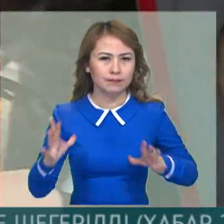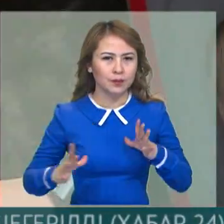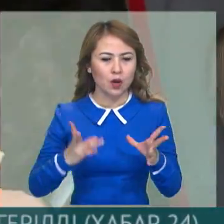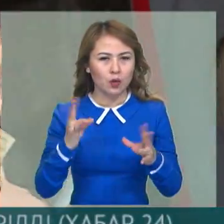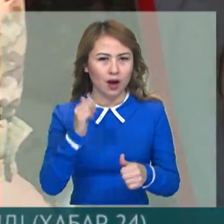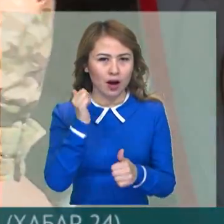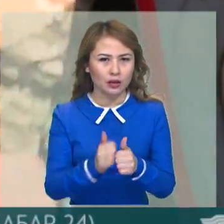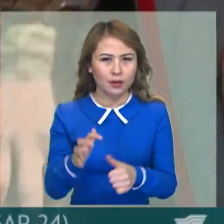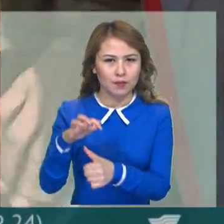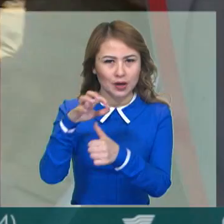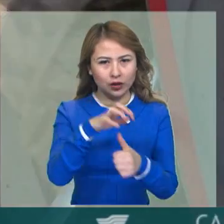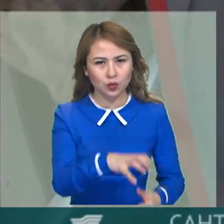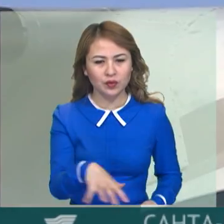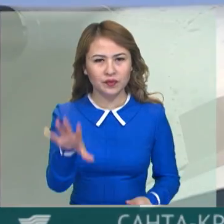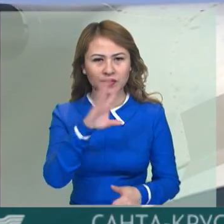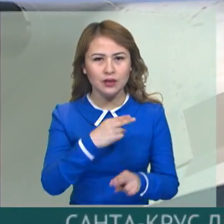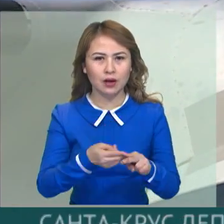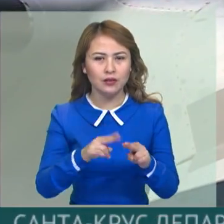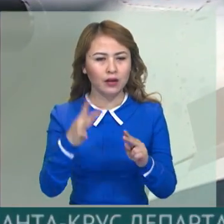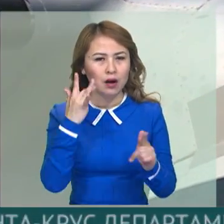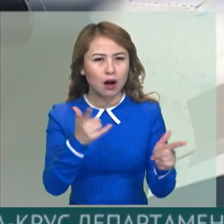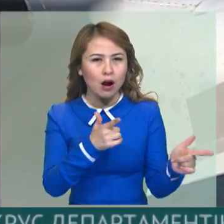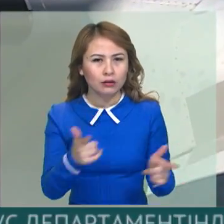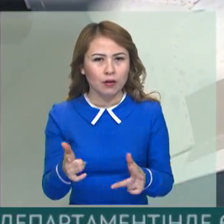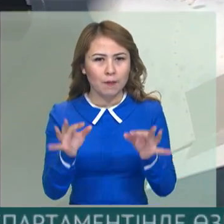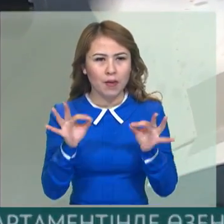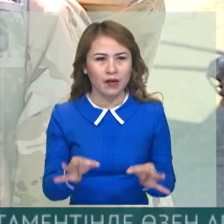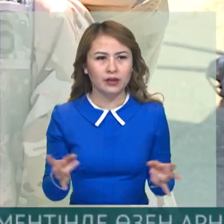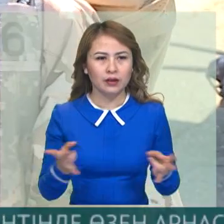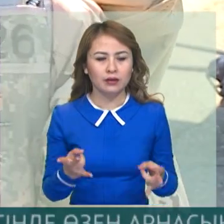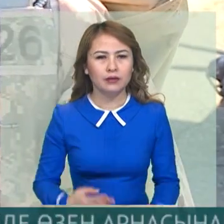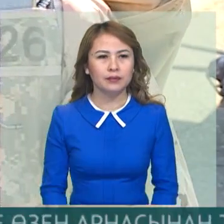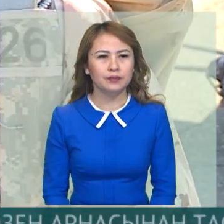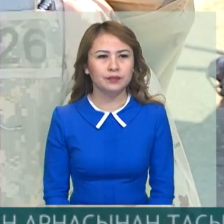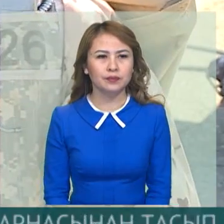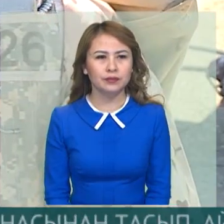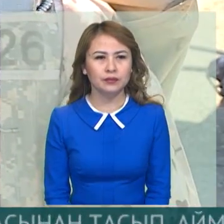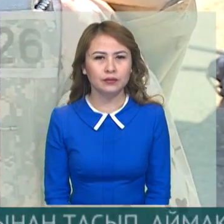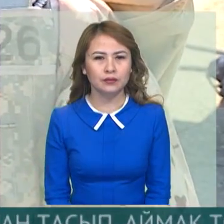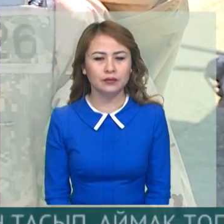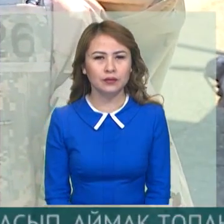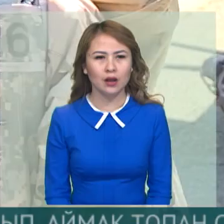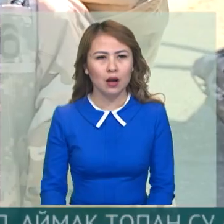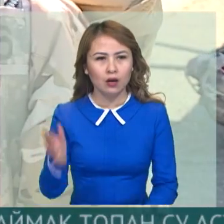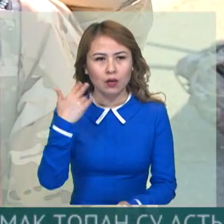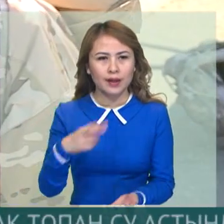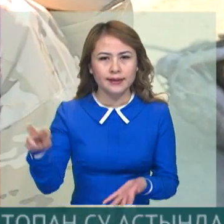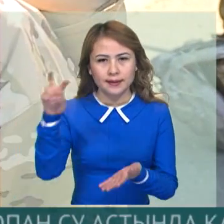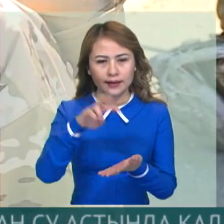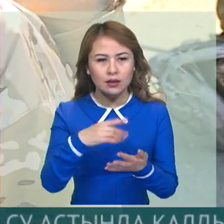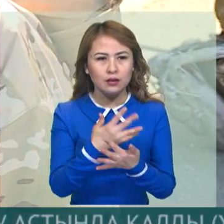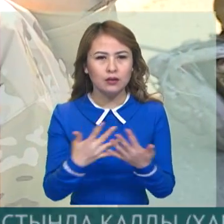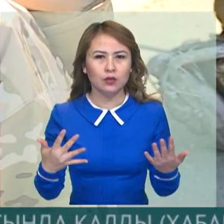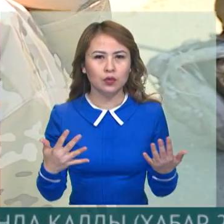әрбір парашютпен секіру әрекетіне тыңғылықты дайындық керек дейді олар. Секіру барысындағы ең біріншіде айтатын қауіпсіздік, содан